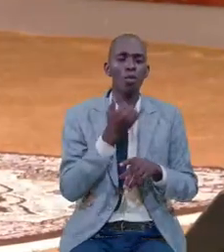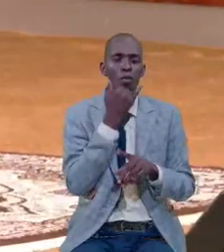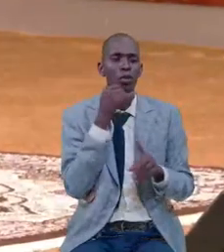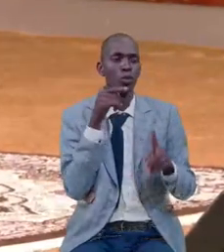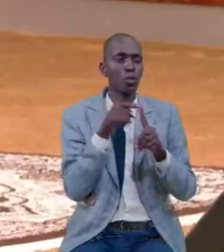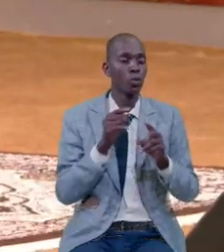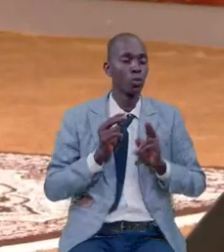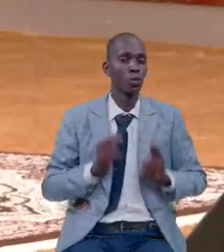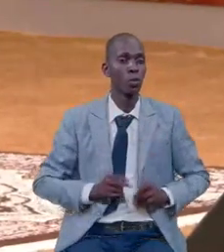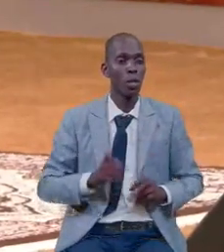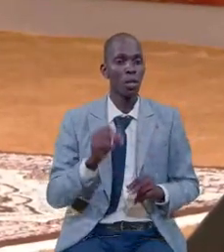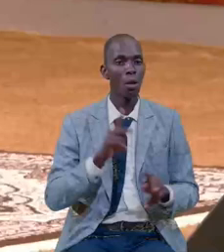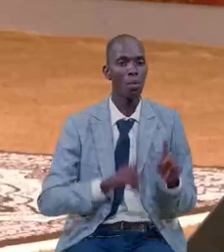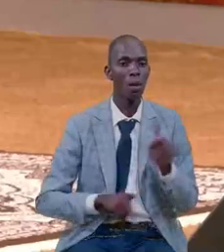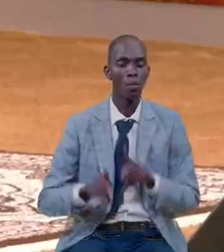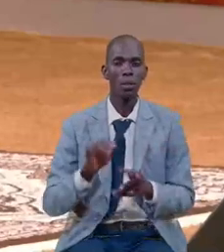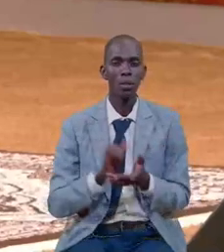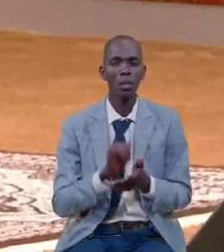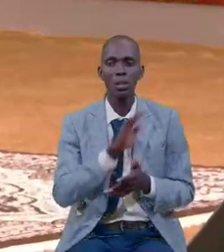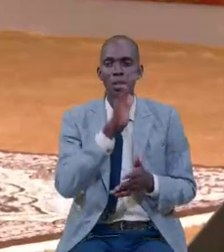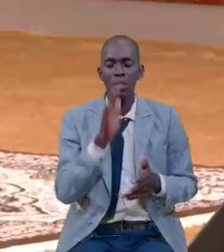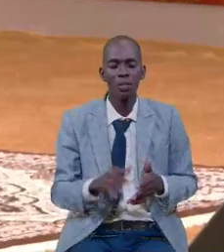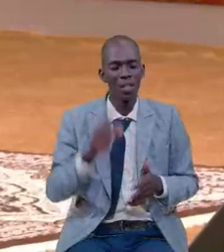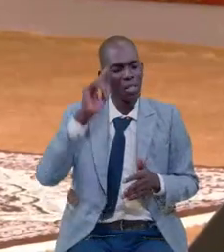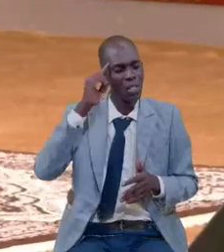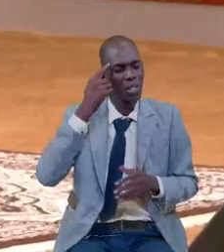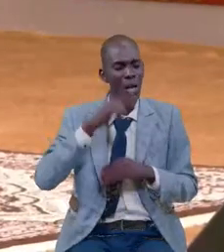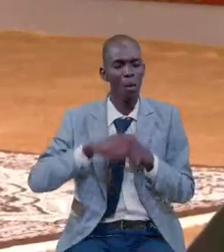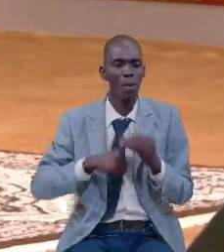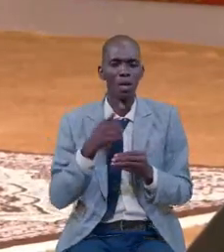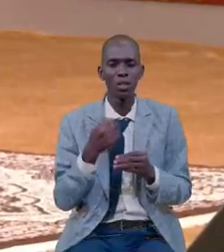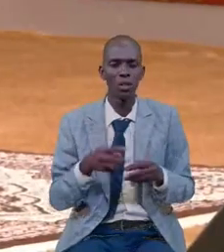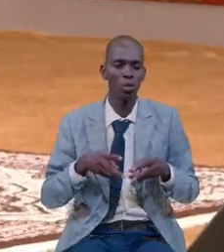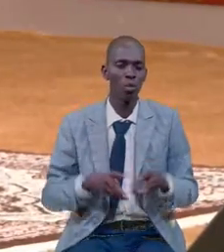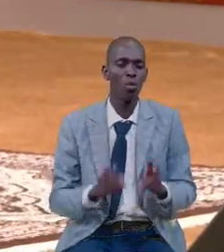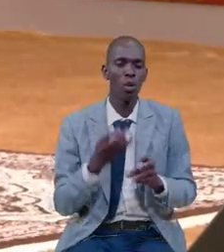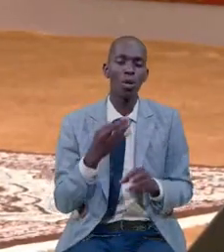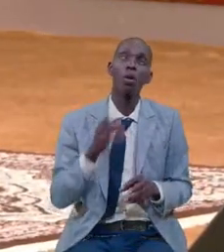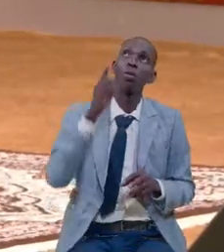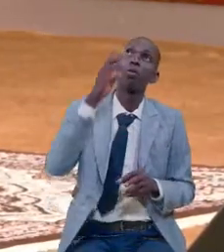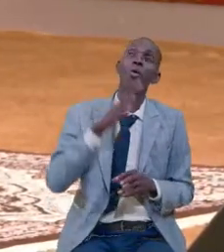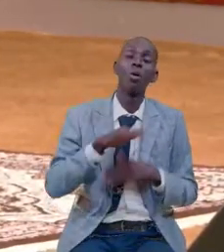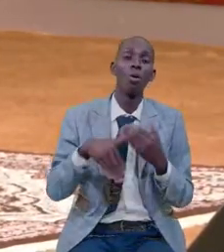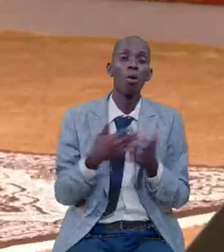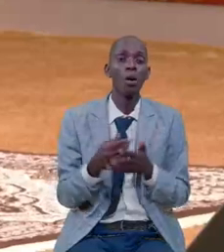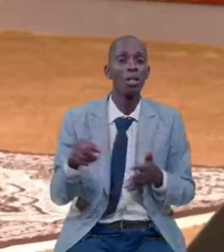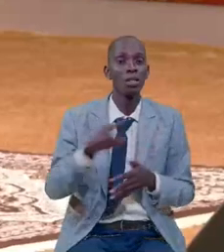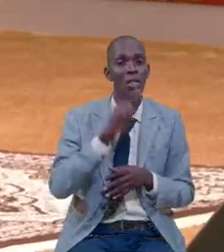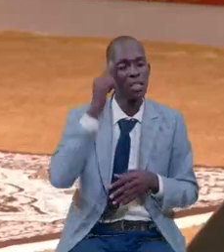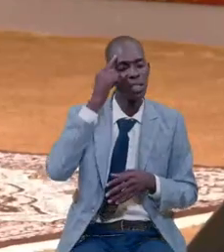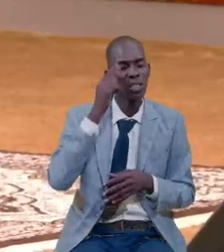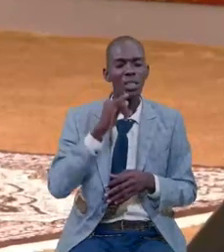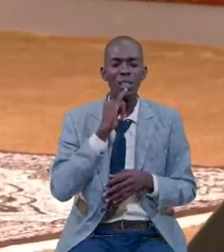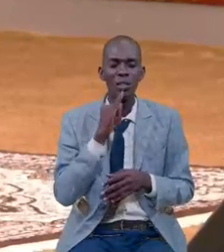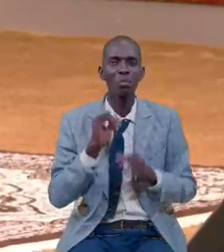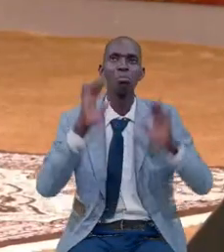dénué de tout reproche devant Dieu, devant les hommes, c'est la volonté de Dieu. Il y a des gens qui ne pensent jamais à la volonté de Dieu. Tout ce à quoi ils pensent, les